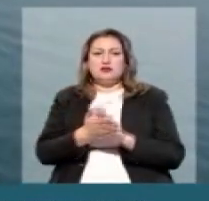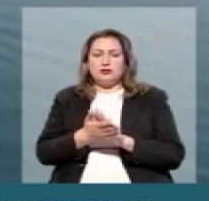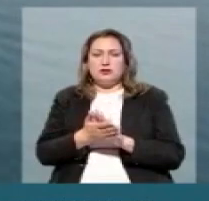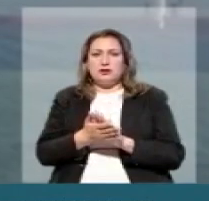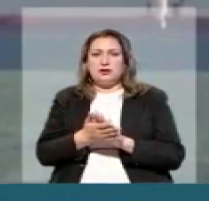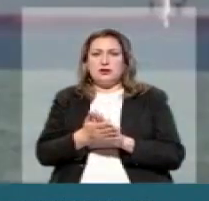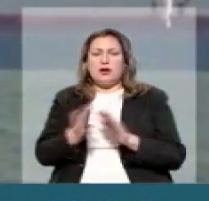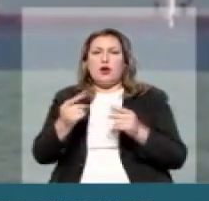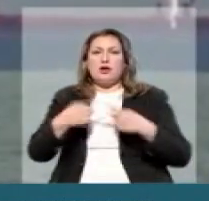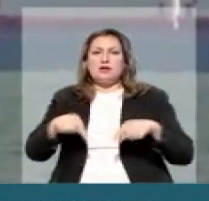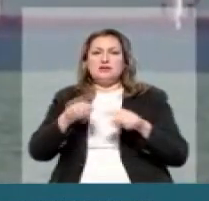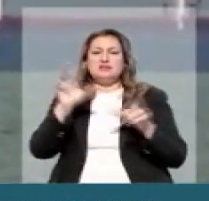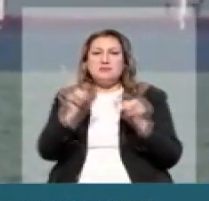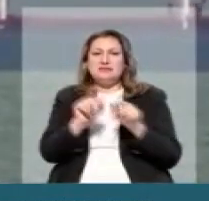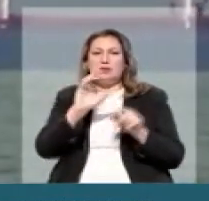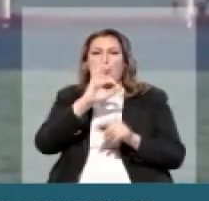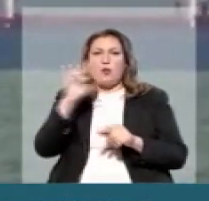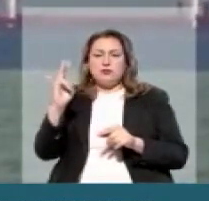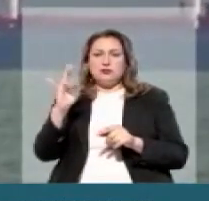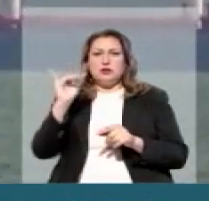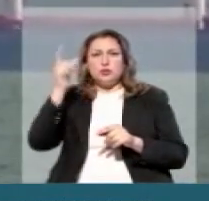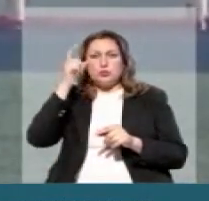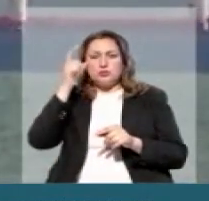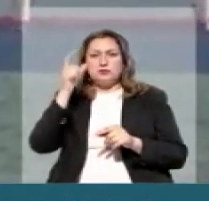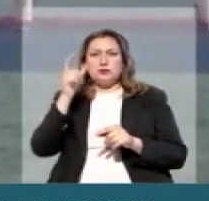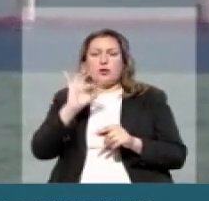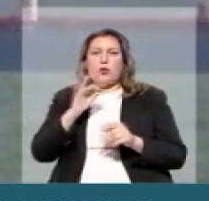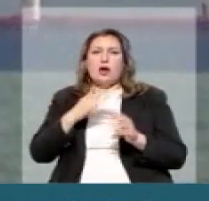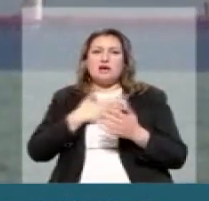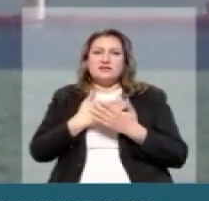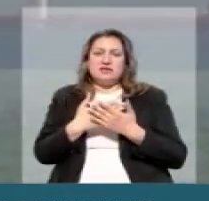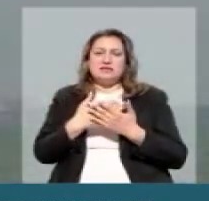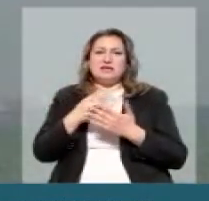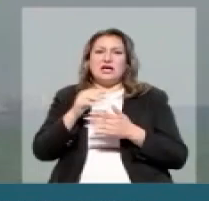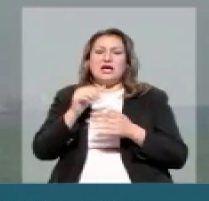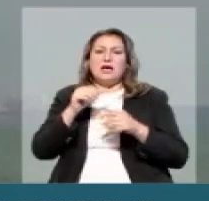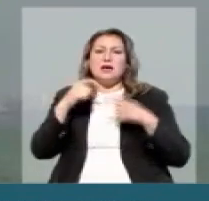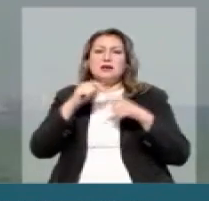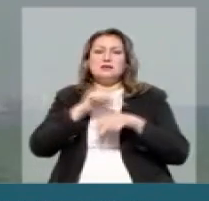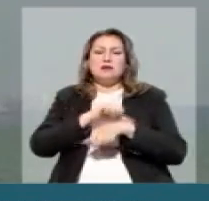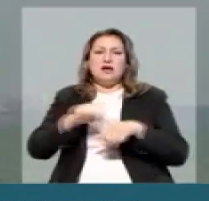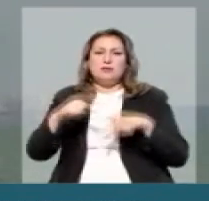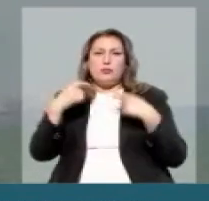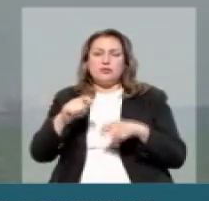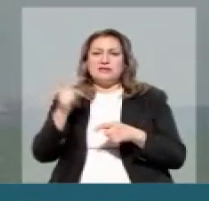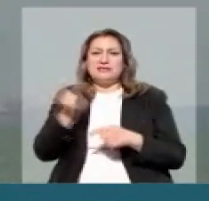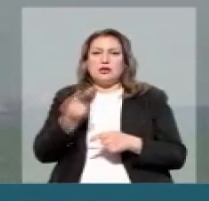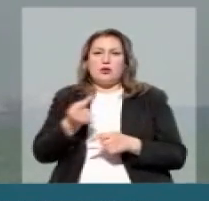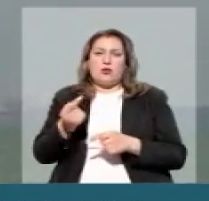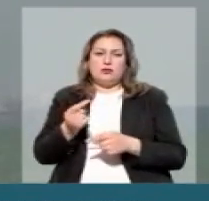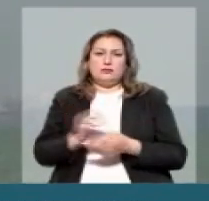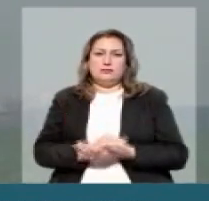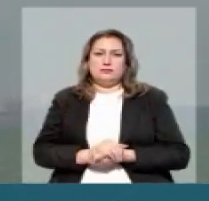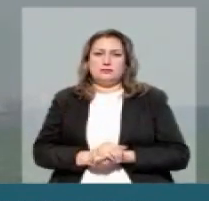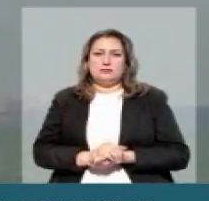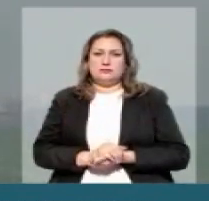келісімге өткен айда Стамбулда қол қойды. Айда кетсек, әскери жанжал кесірінен Украинаның қоймаларында 22 миллион тонна бидай